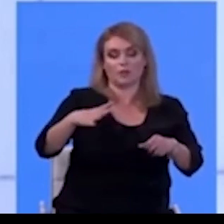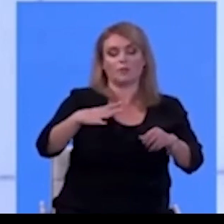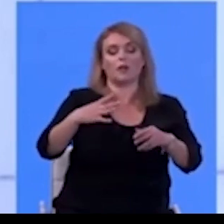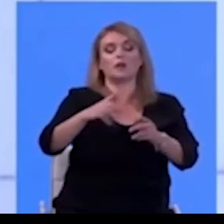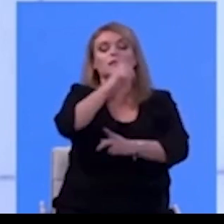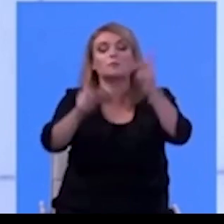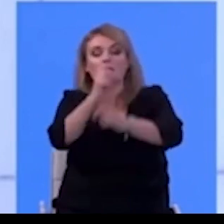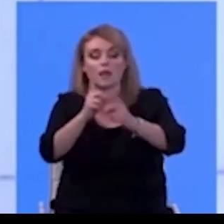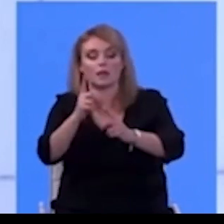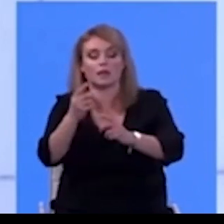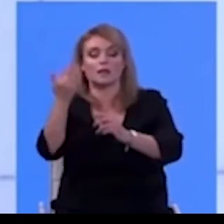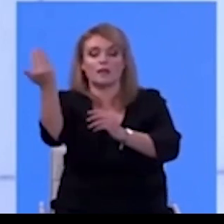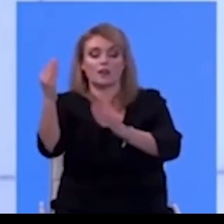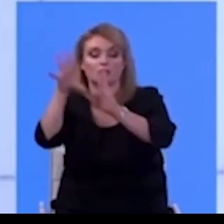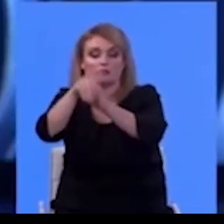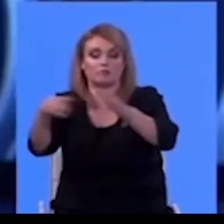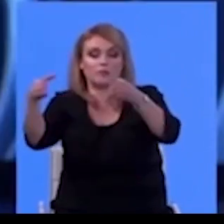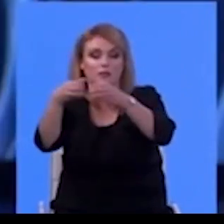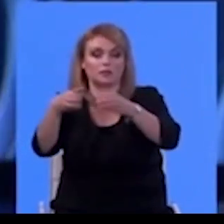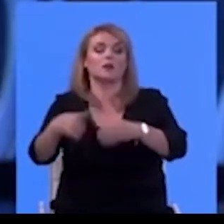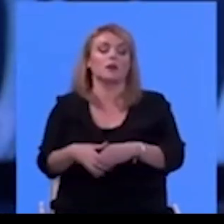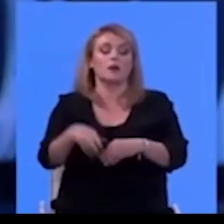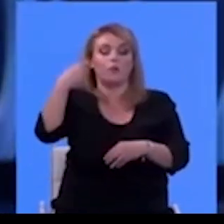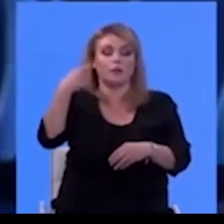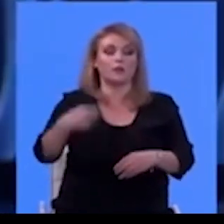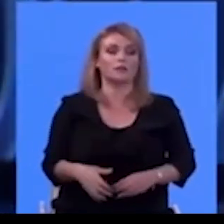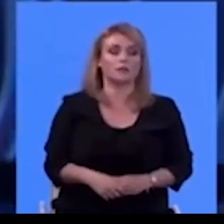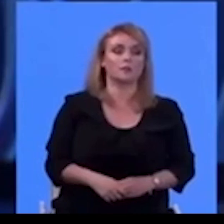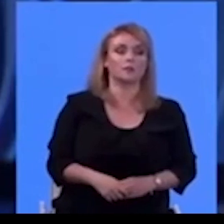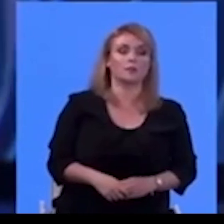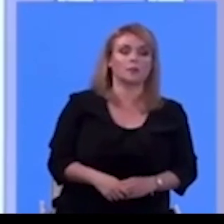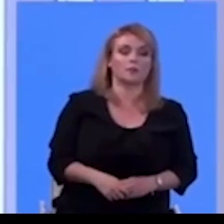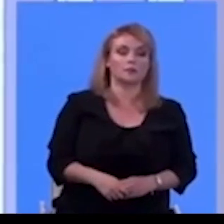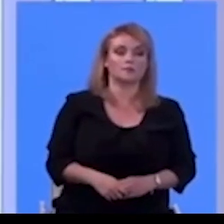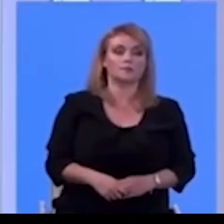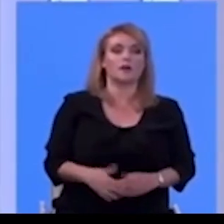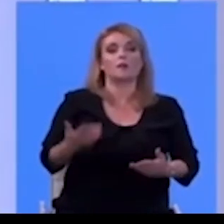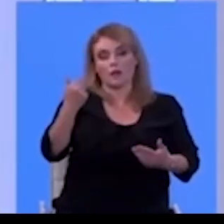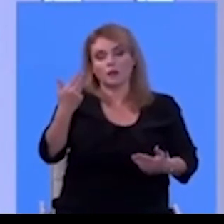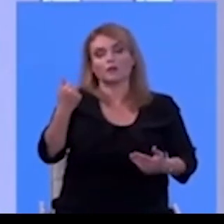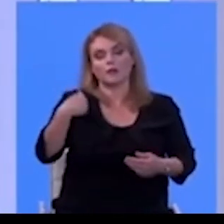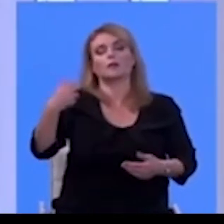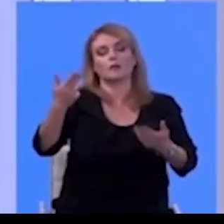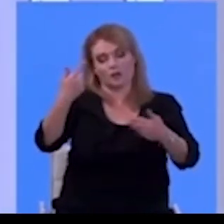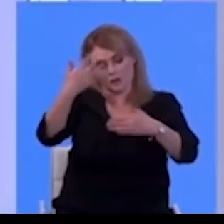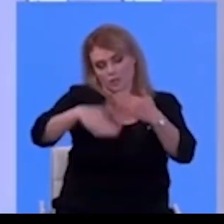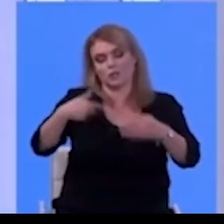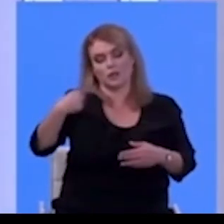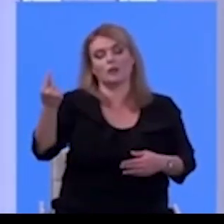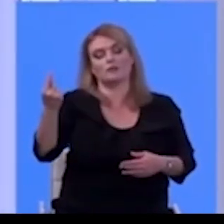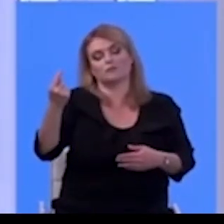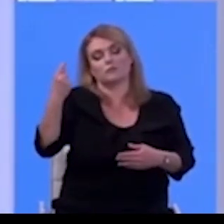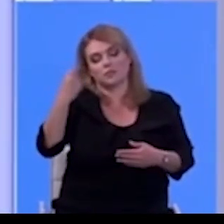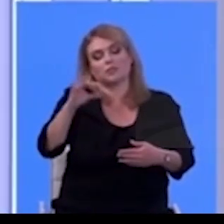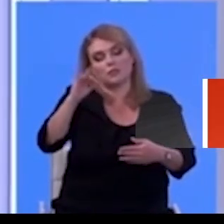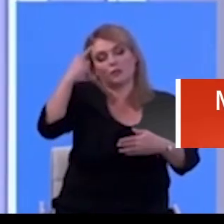Cu siguranță au fost voturi de protest și asta este firesc și noi respectăm și recunoaștem